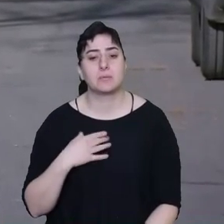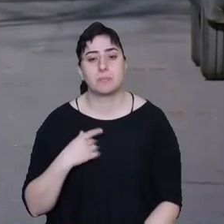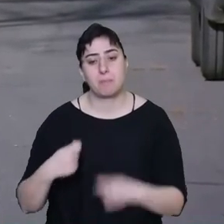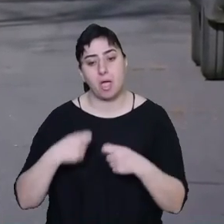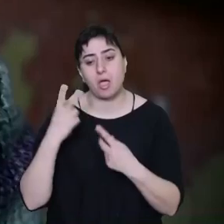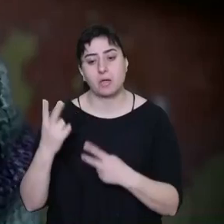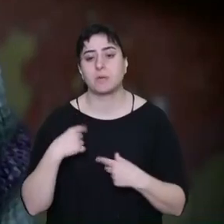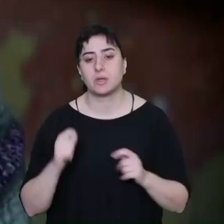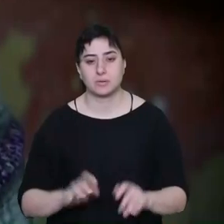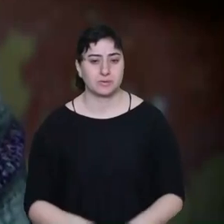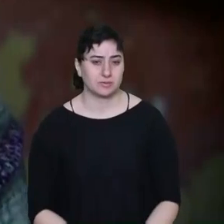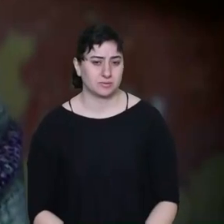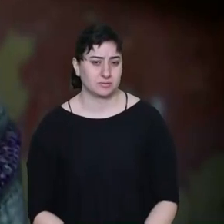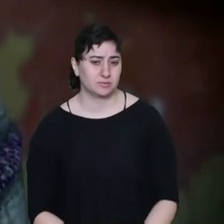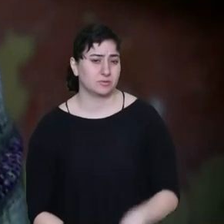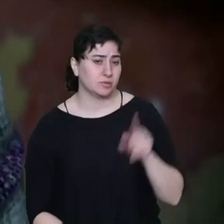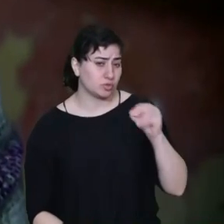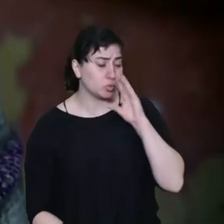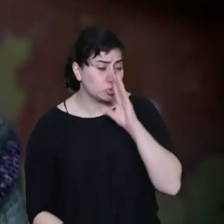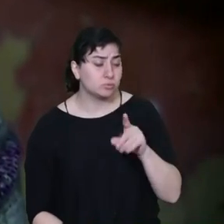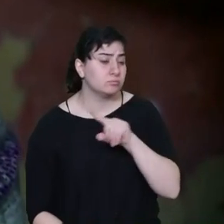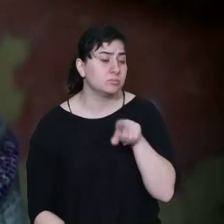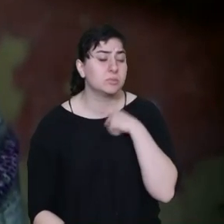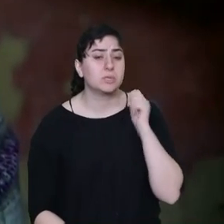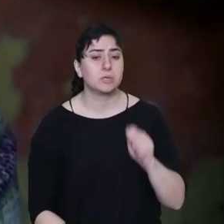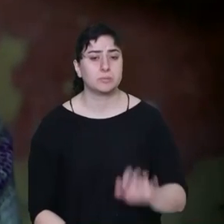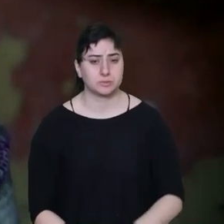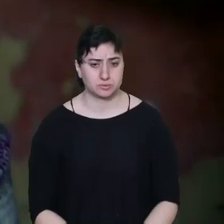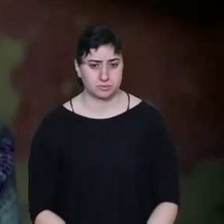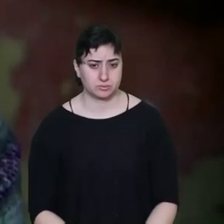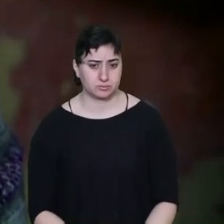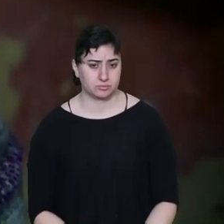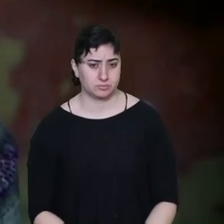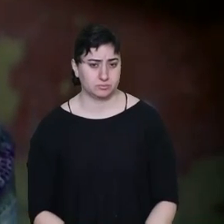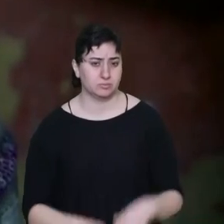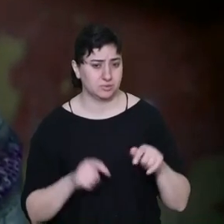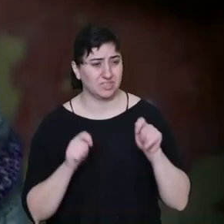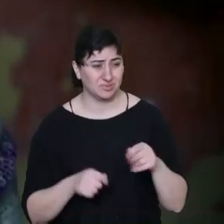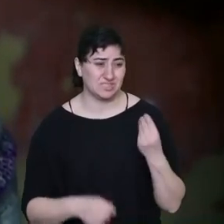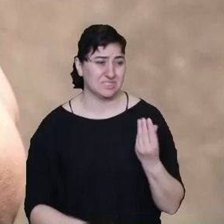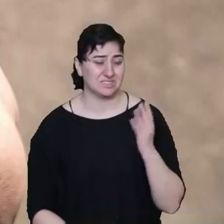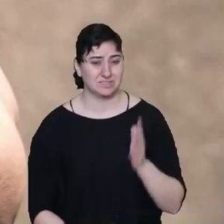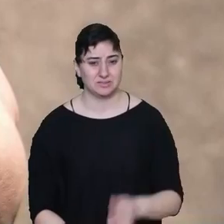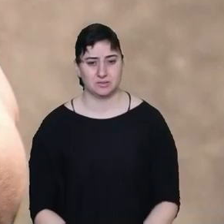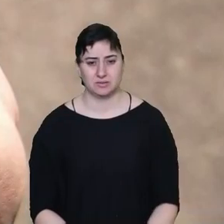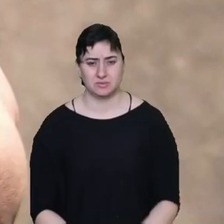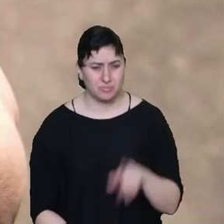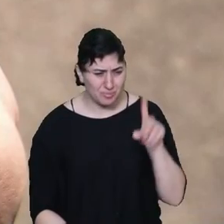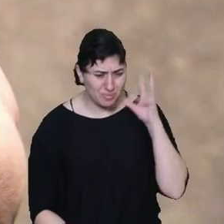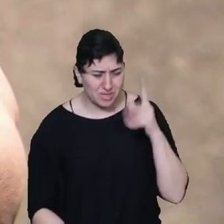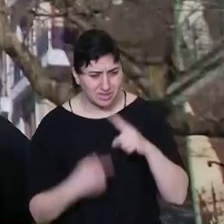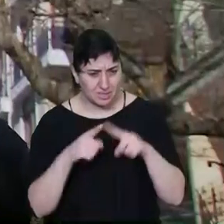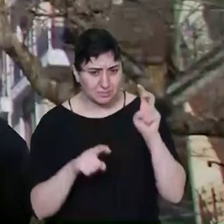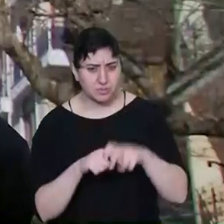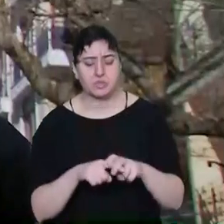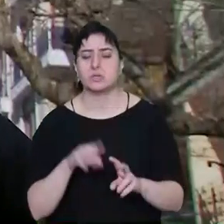paralar bankaya ait. Çünkü Nurhan çok dürüsttür. Hayatta böyle bir şey yapmaz. Gerçi bu sefer yapsa hiç fena olmaz. Lan manyak mısın? Hemen bir taksi